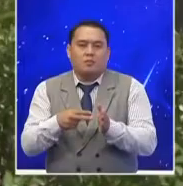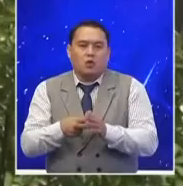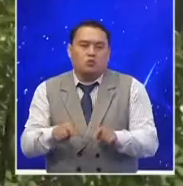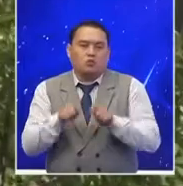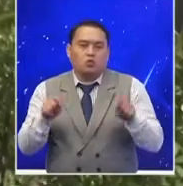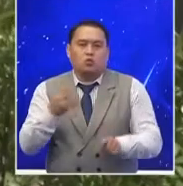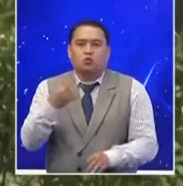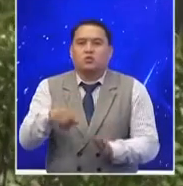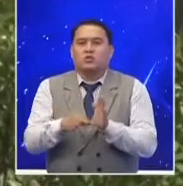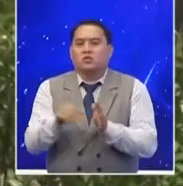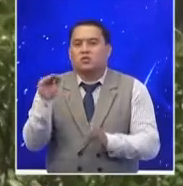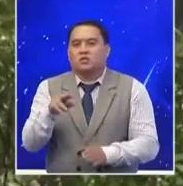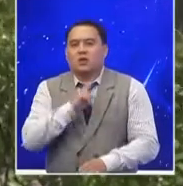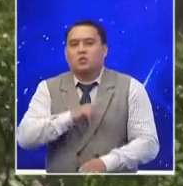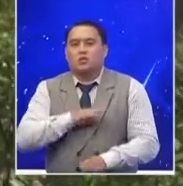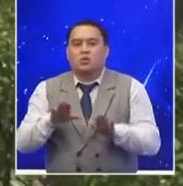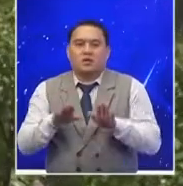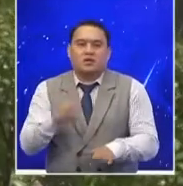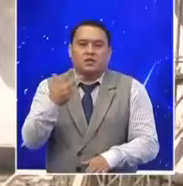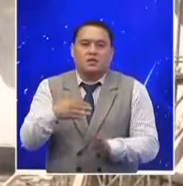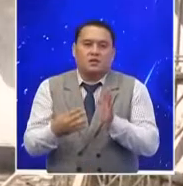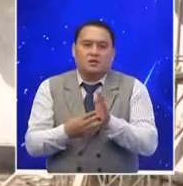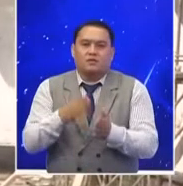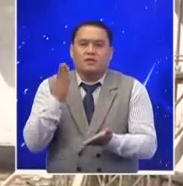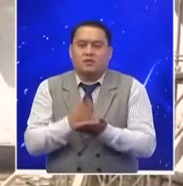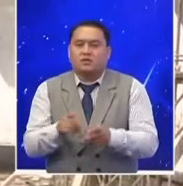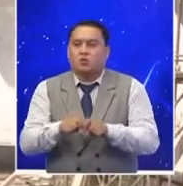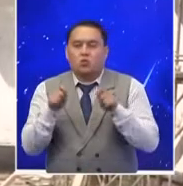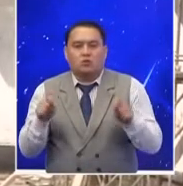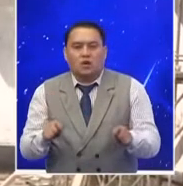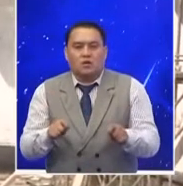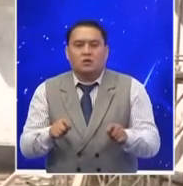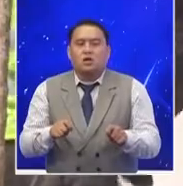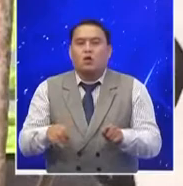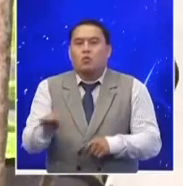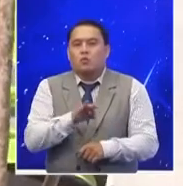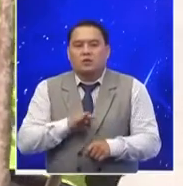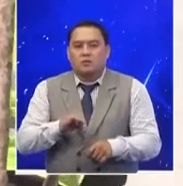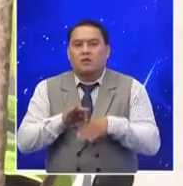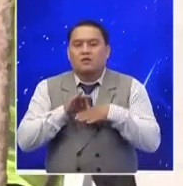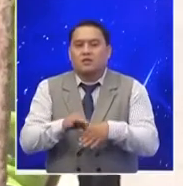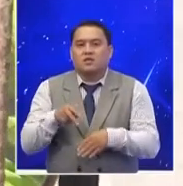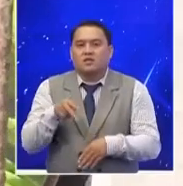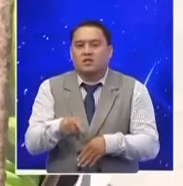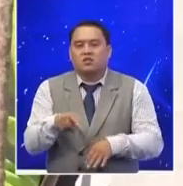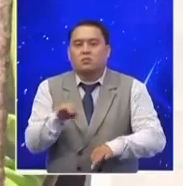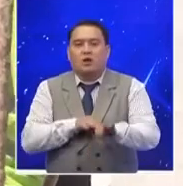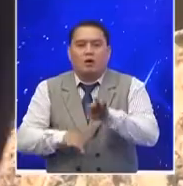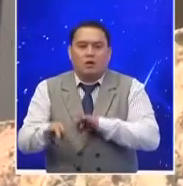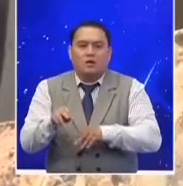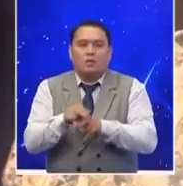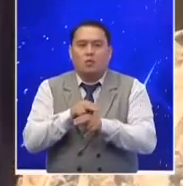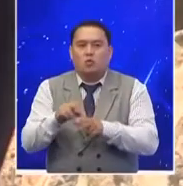создание 46 тысяч рабочих мест. Около 39 уже создано. А в рамках ДКЗ в области реализуется более 1000 проектов. Пройдут